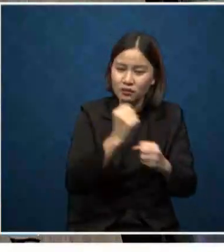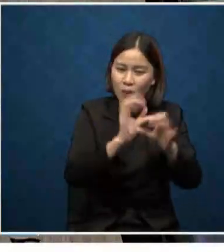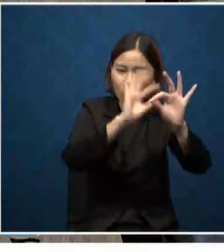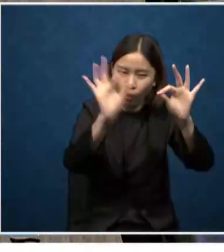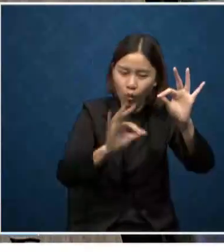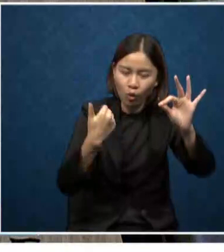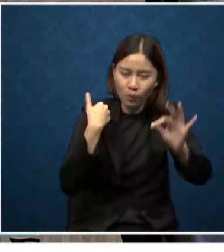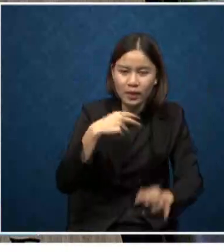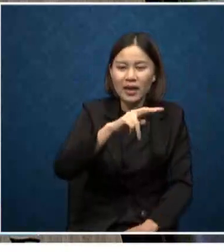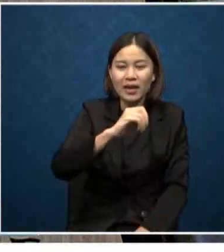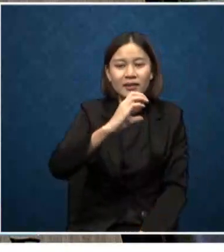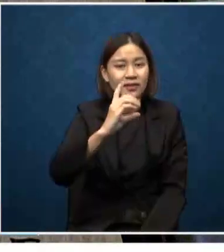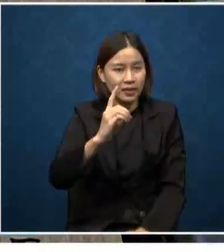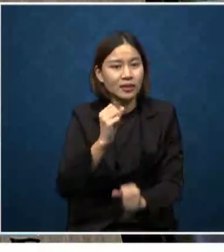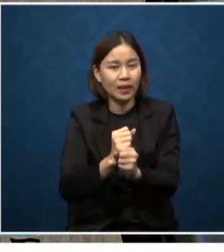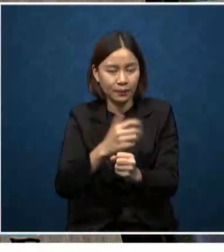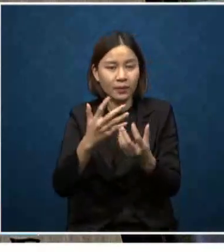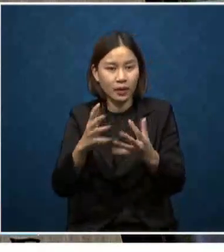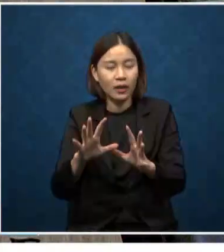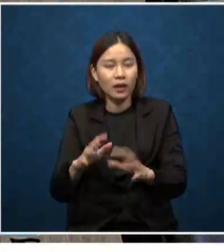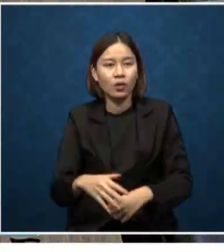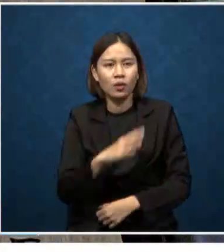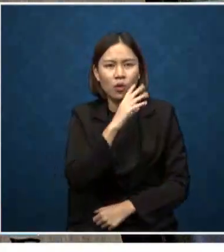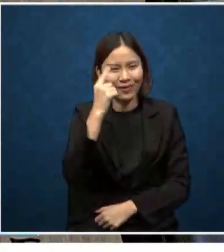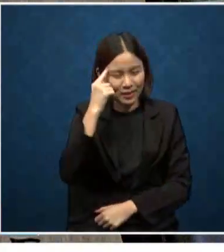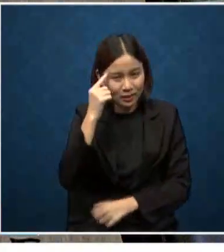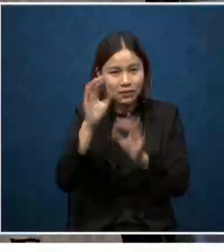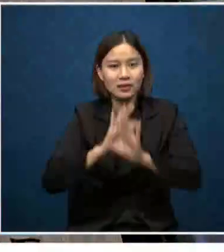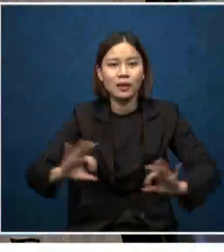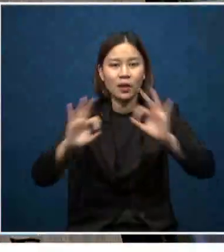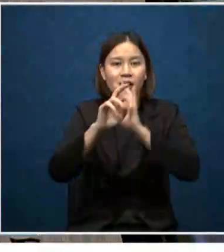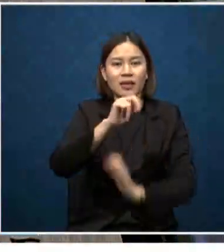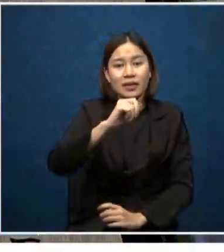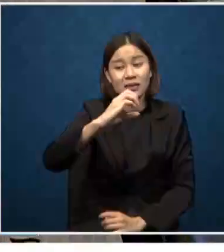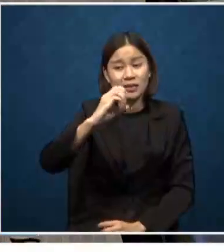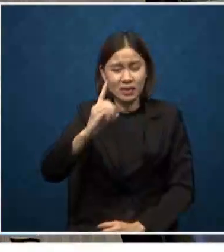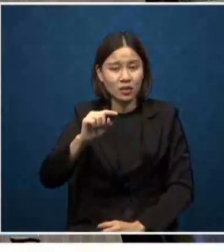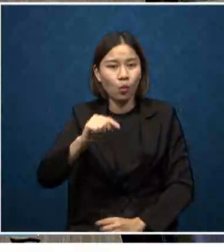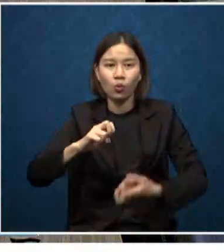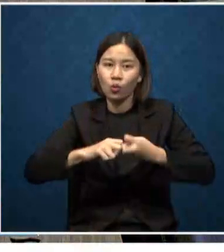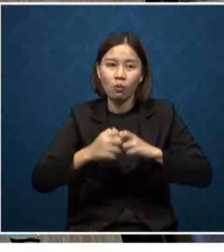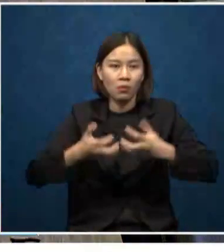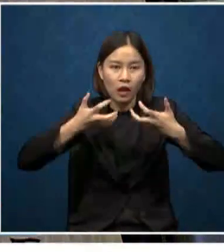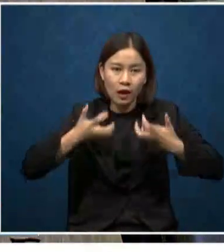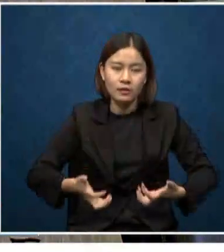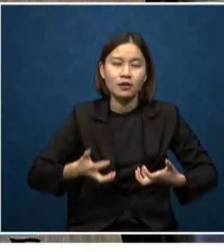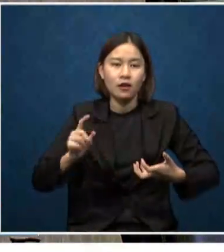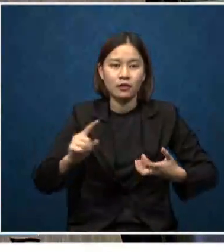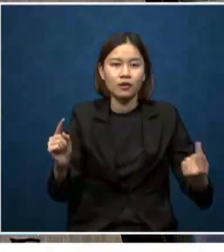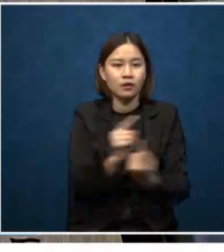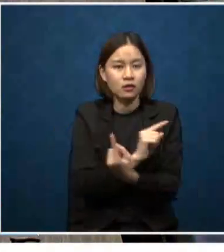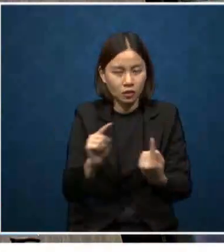ncdเนี่ยท่านทำไปพอสมควรเพราะท่านตระหนักดีแล้วว่า ncdเนี่ยเป็นภัยมหันตภัยร้ายแรงที่